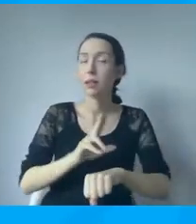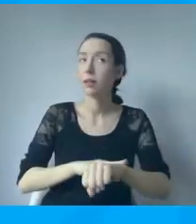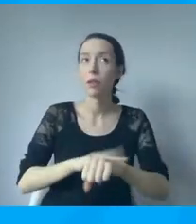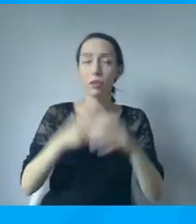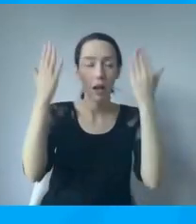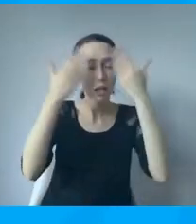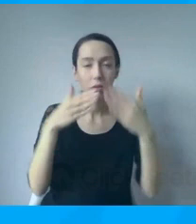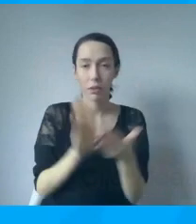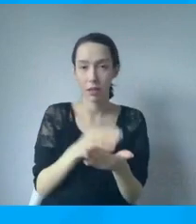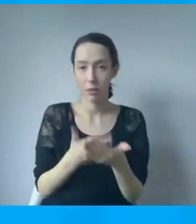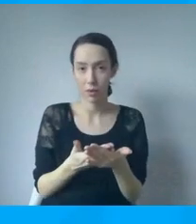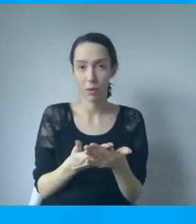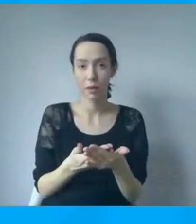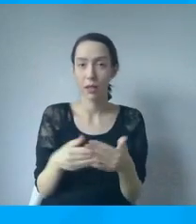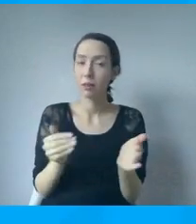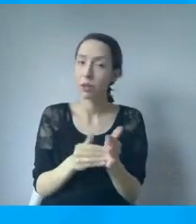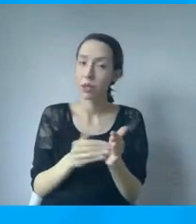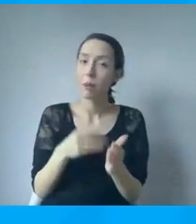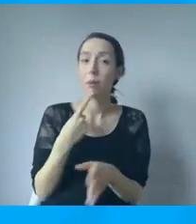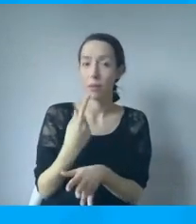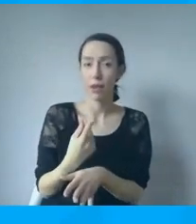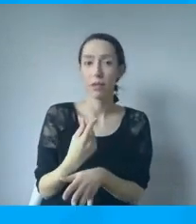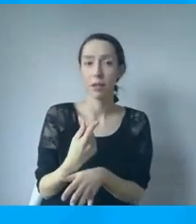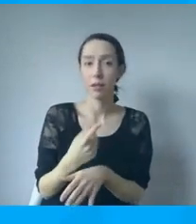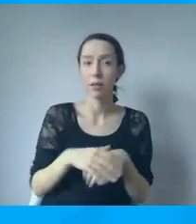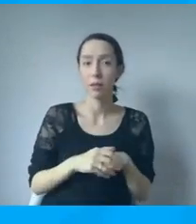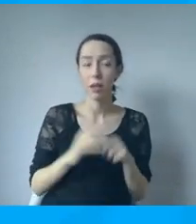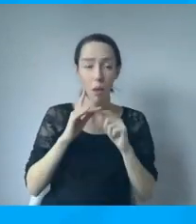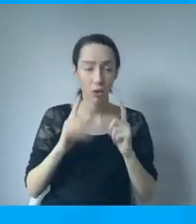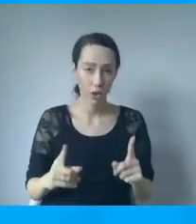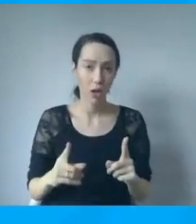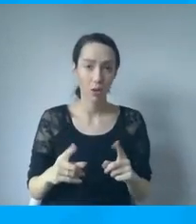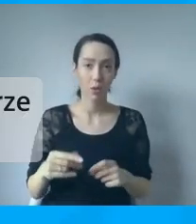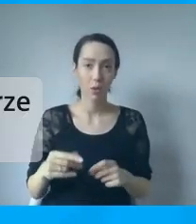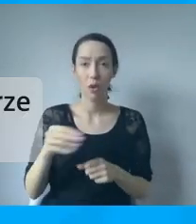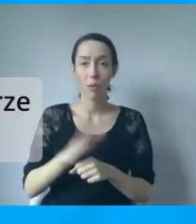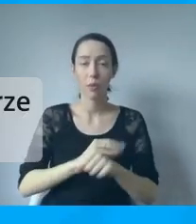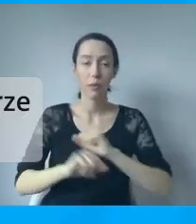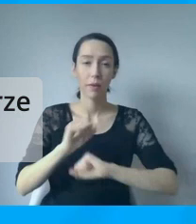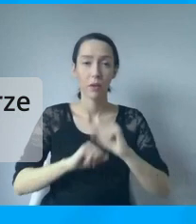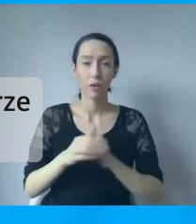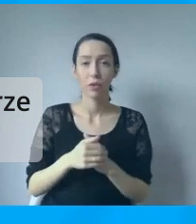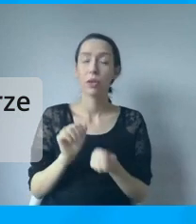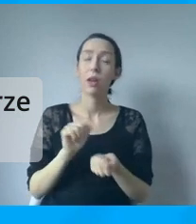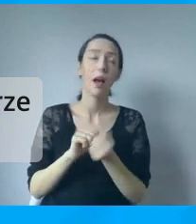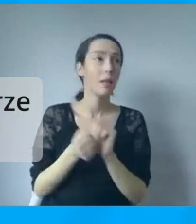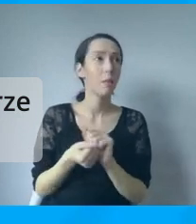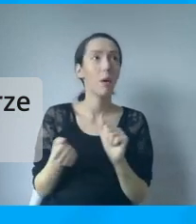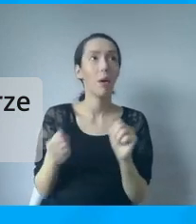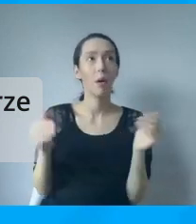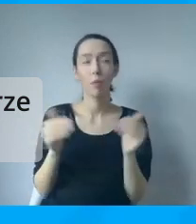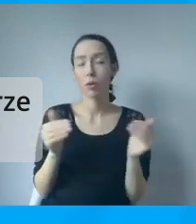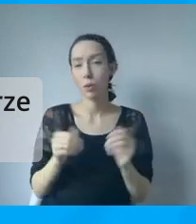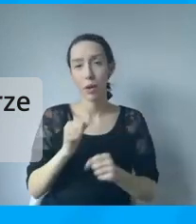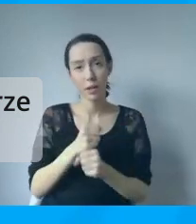już trzeba byłoby o tym powiedzieć jak najbardziej podczas rozmowy kwalifikacyjnej, tak? Czy to, że ktoś mógłby